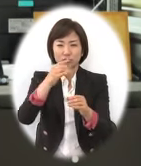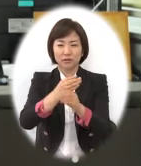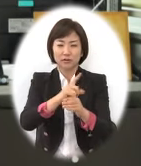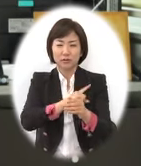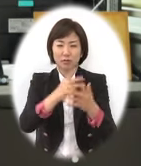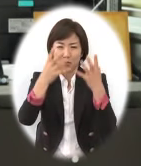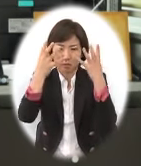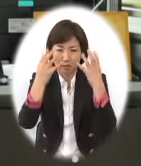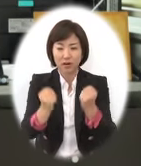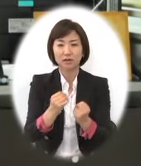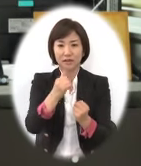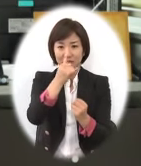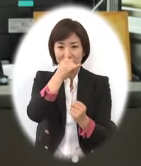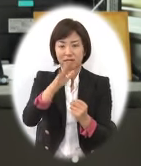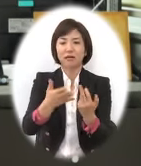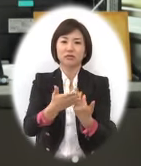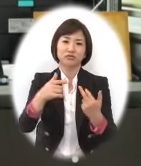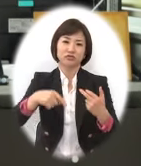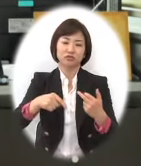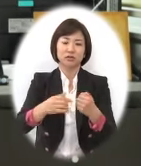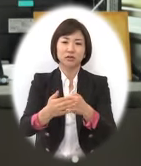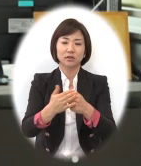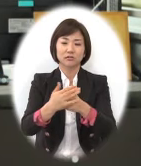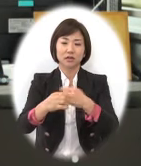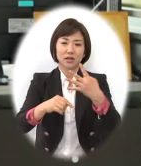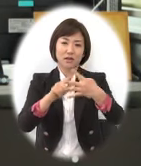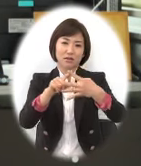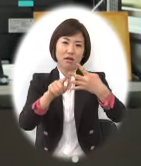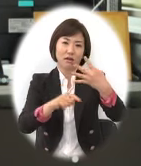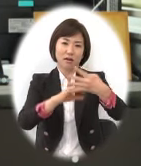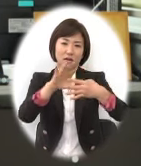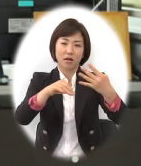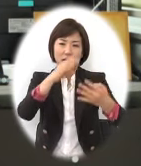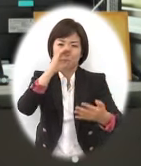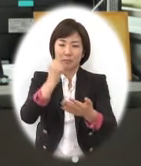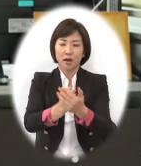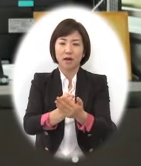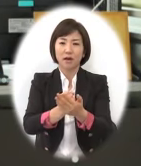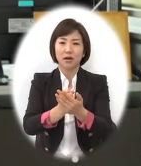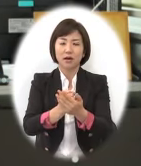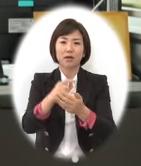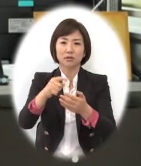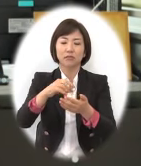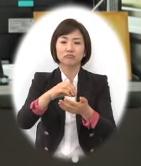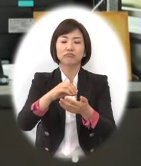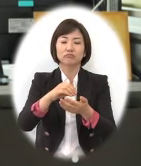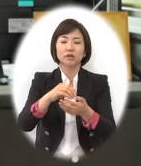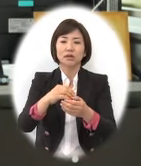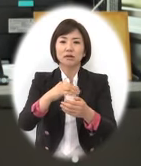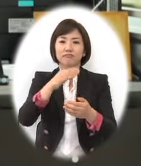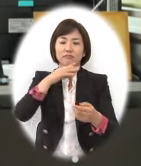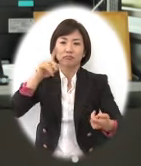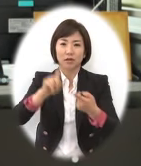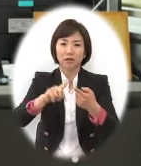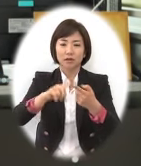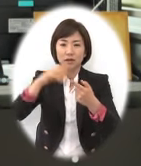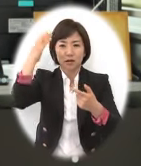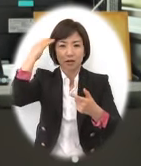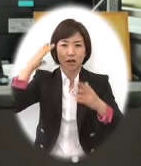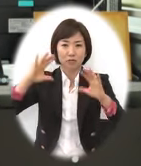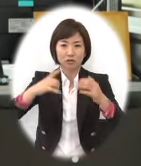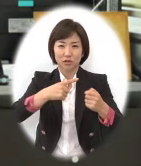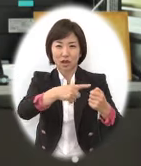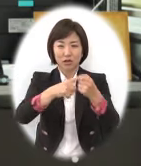많이 보유하고 있다는 점에서 이 네 가지를 충족할 수 있는 그런 면에서 보면 당연히 대한민국 제1호의